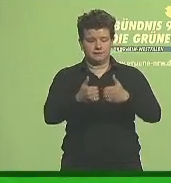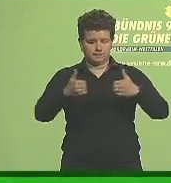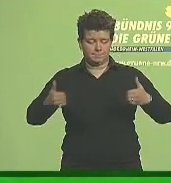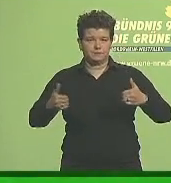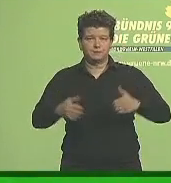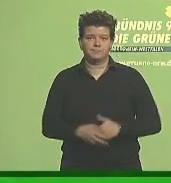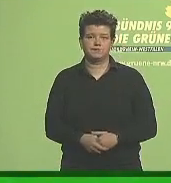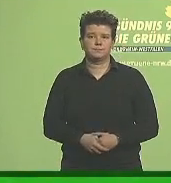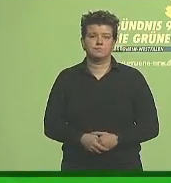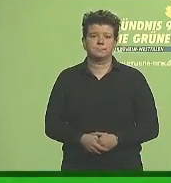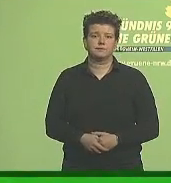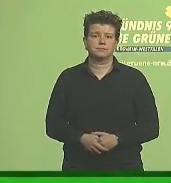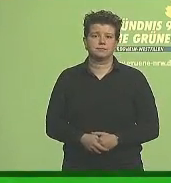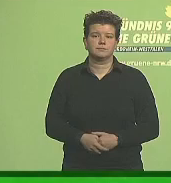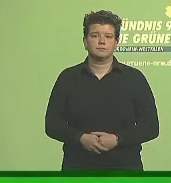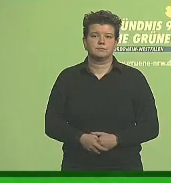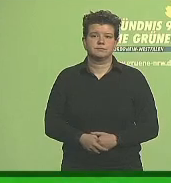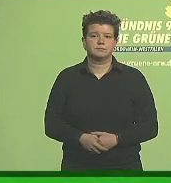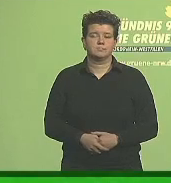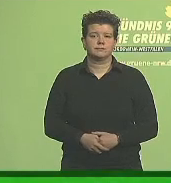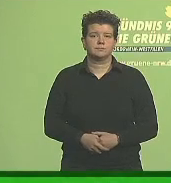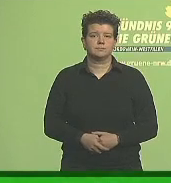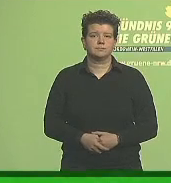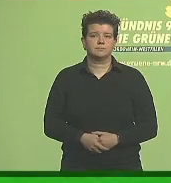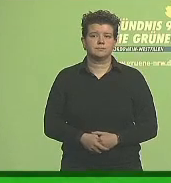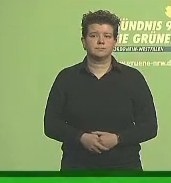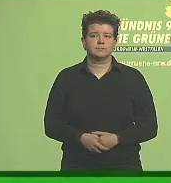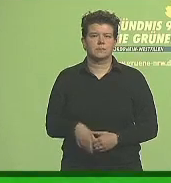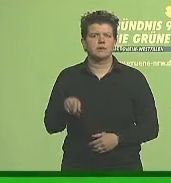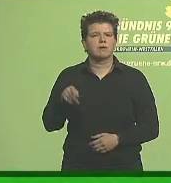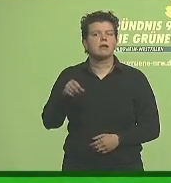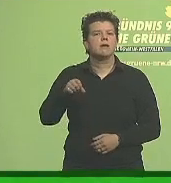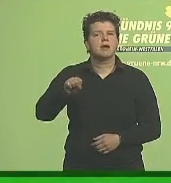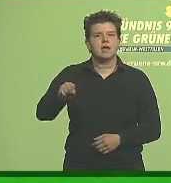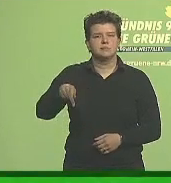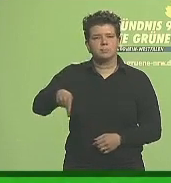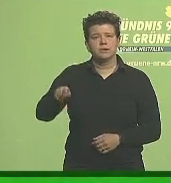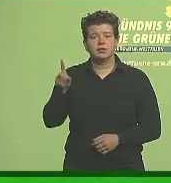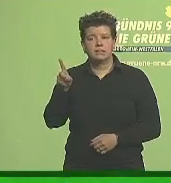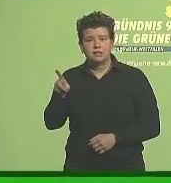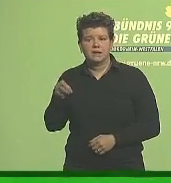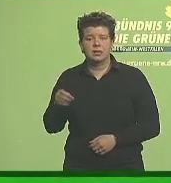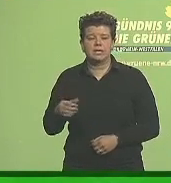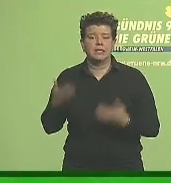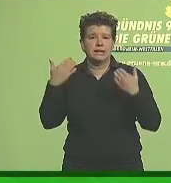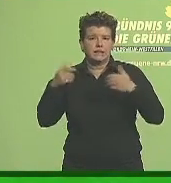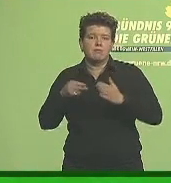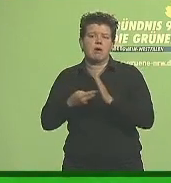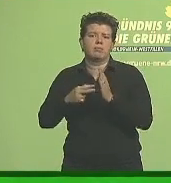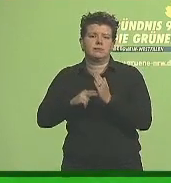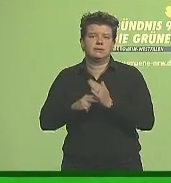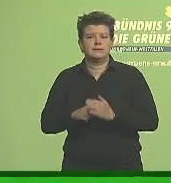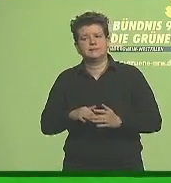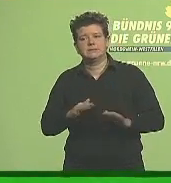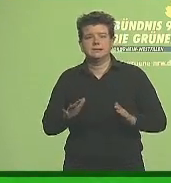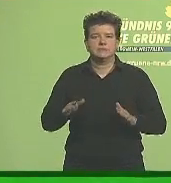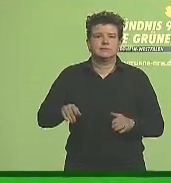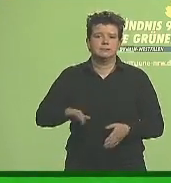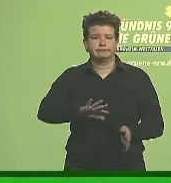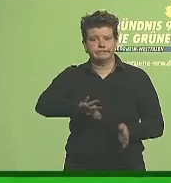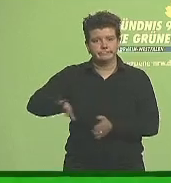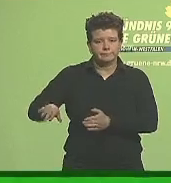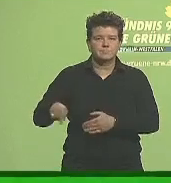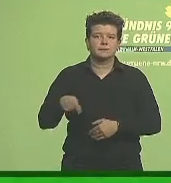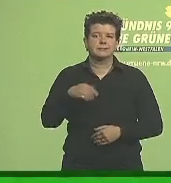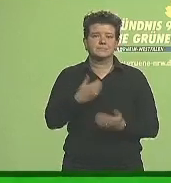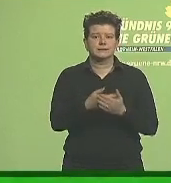die NRW-SPD mit ihrer absolut unsäglichen Klimapolitik. Wir Grüne Wir Grüne sind Vorreiter